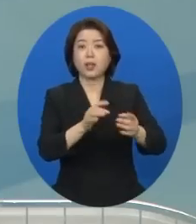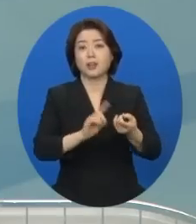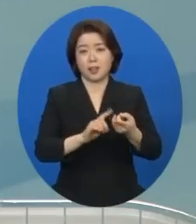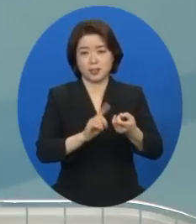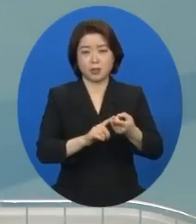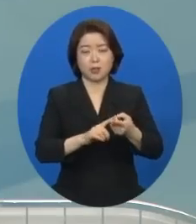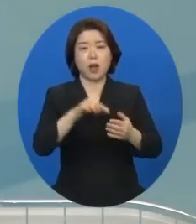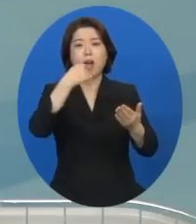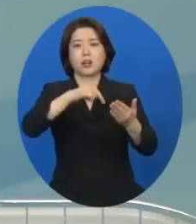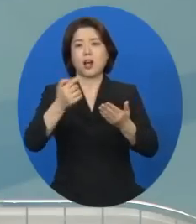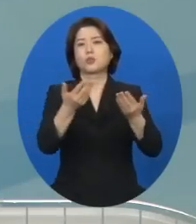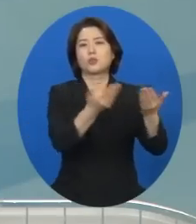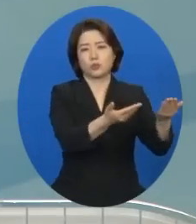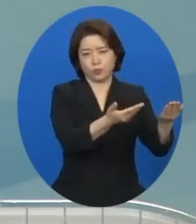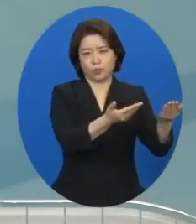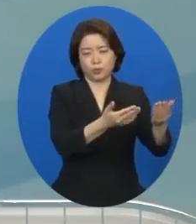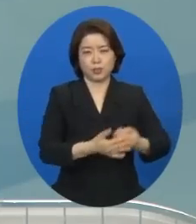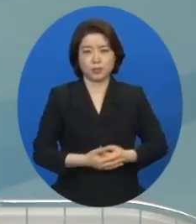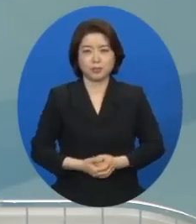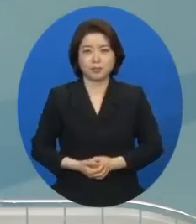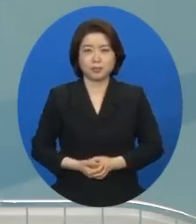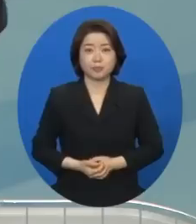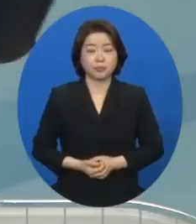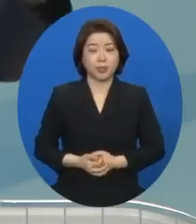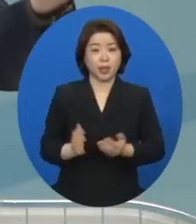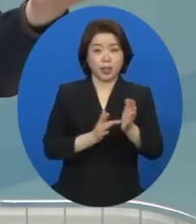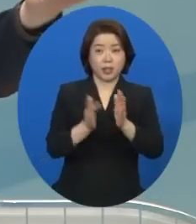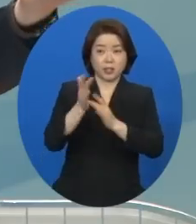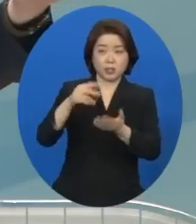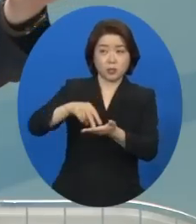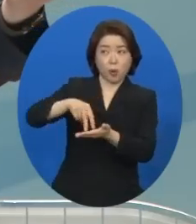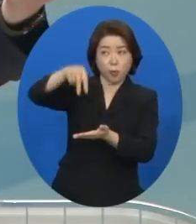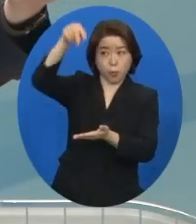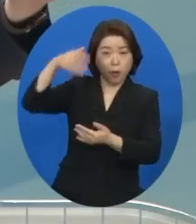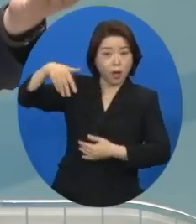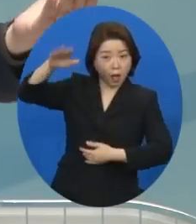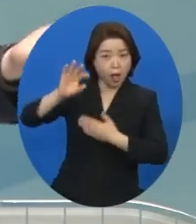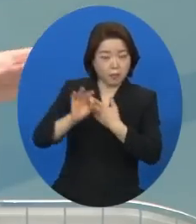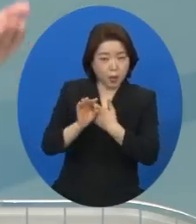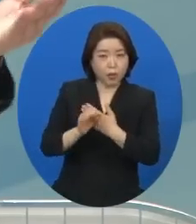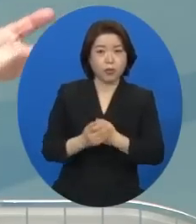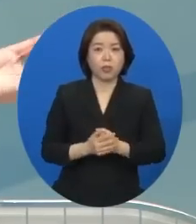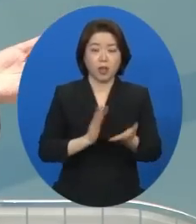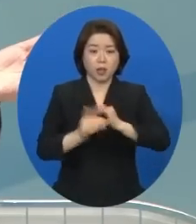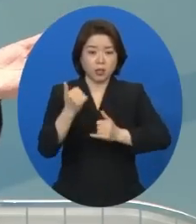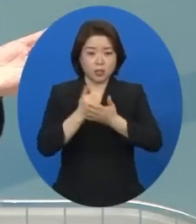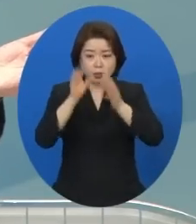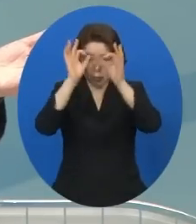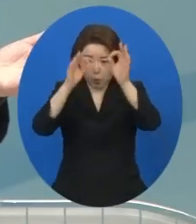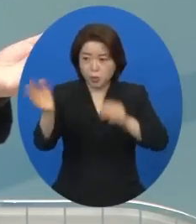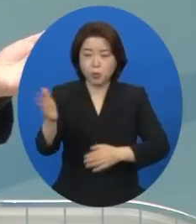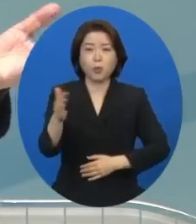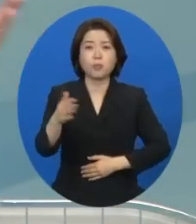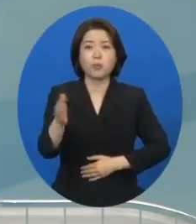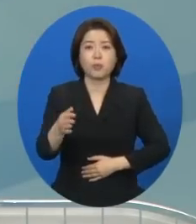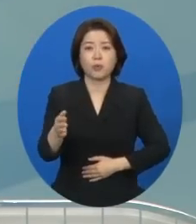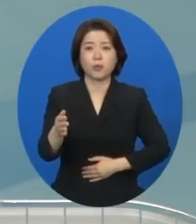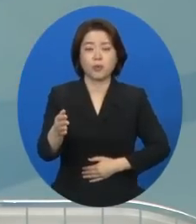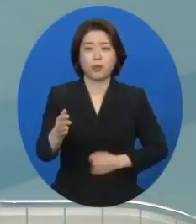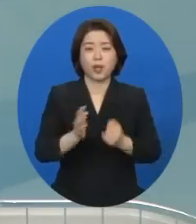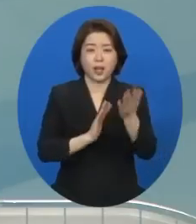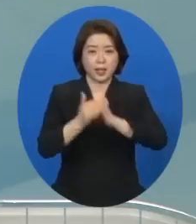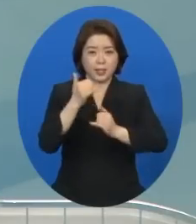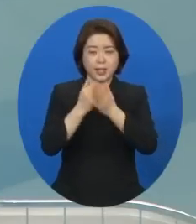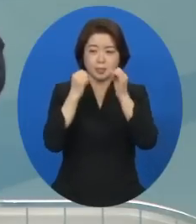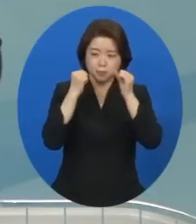가르치신 거예요. 예수님이 승천하시고 나면 예수님이 보이지 않잖아요.